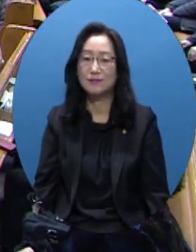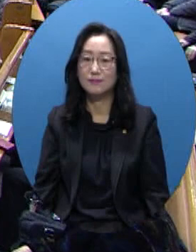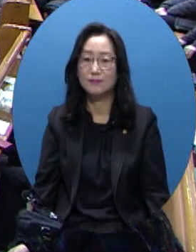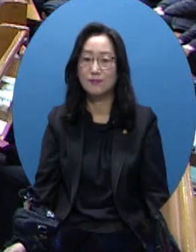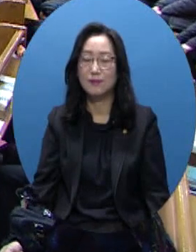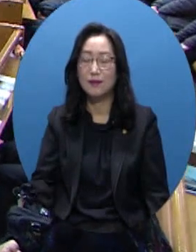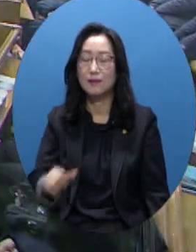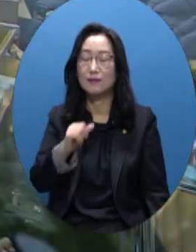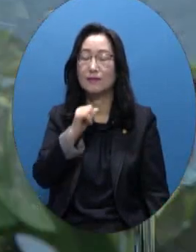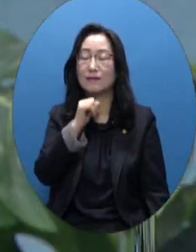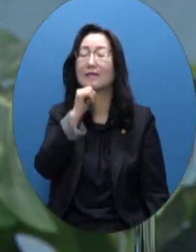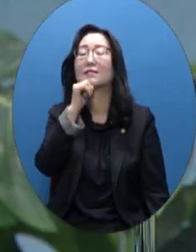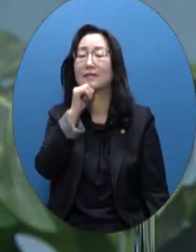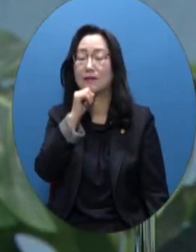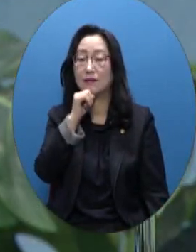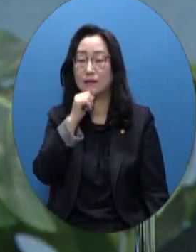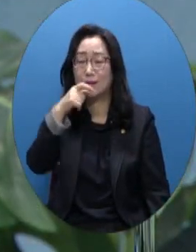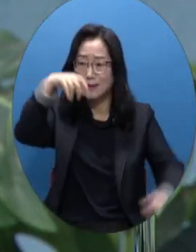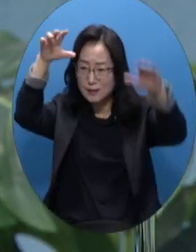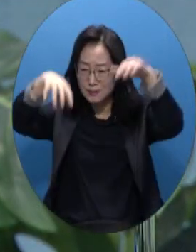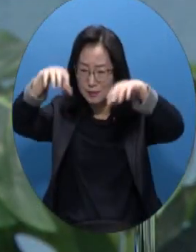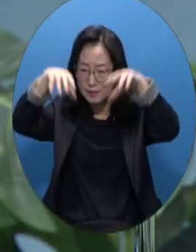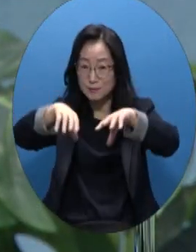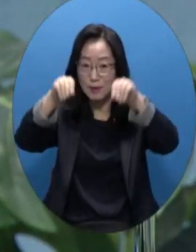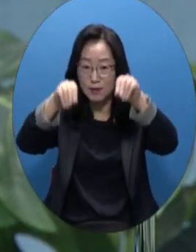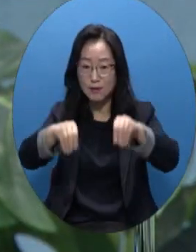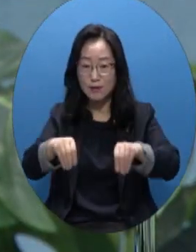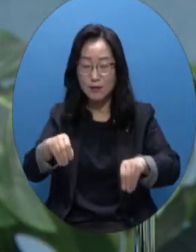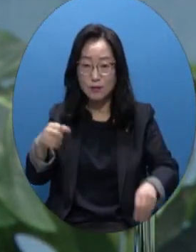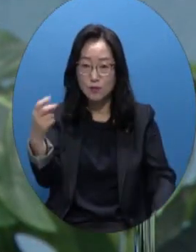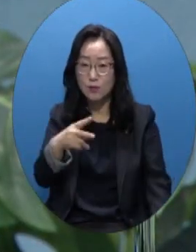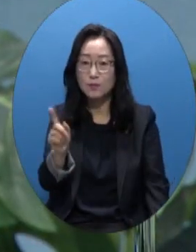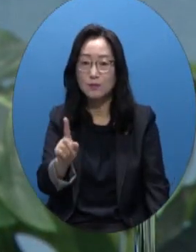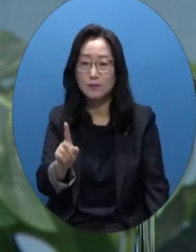가난이 기근이 무엇보다도 지금